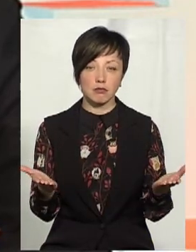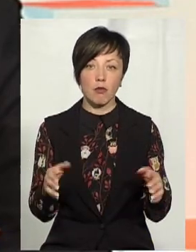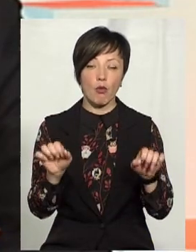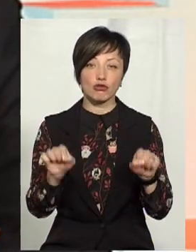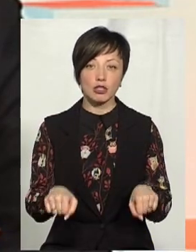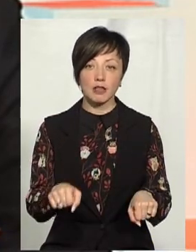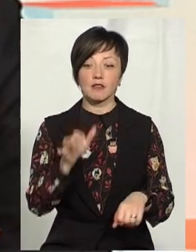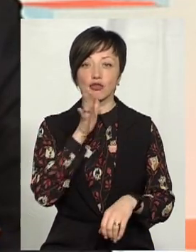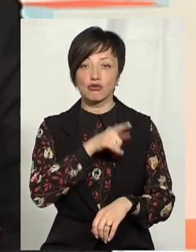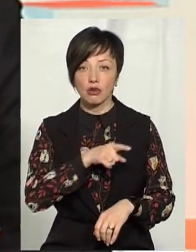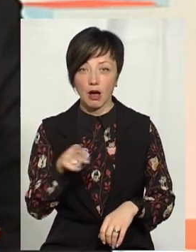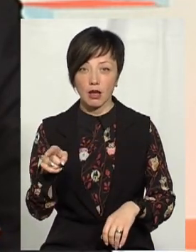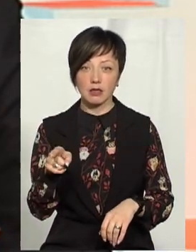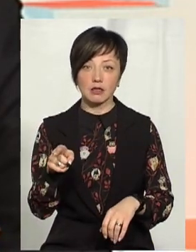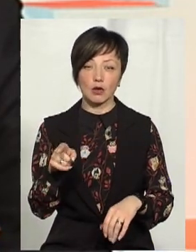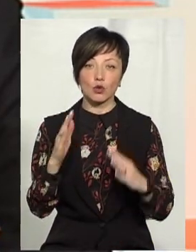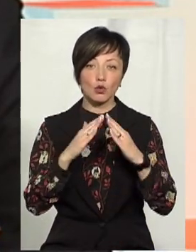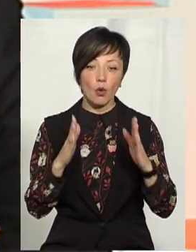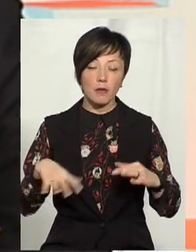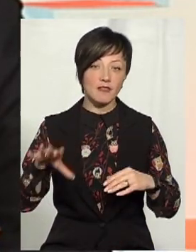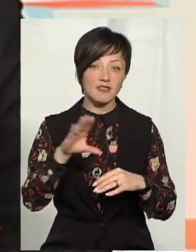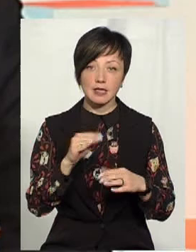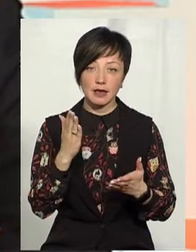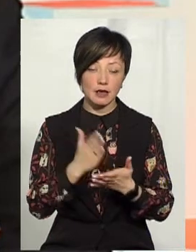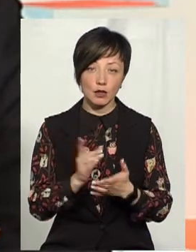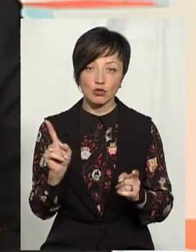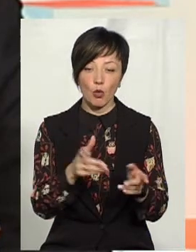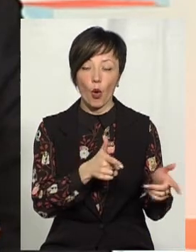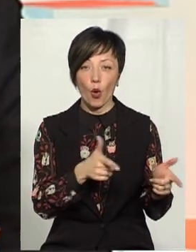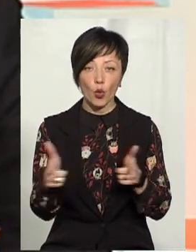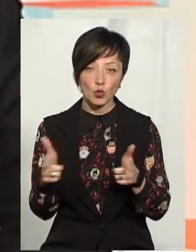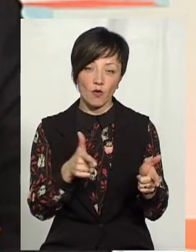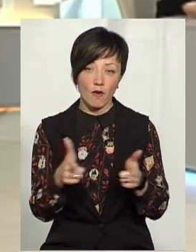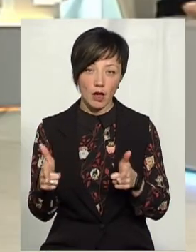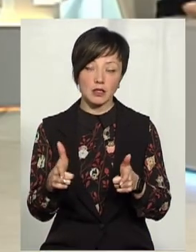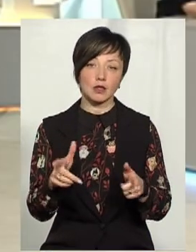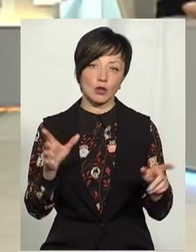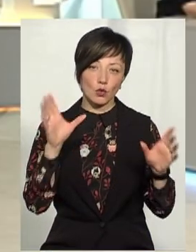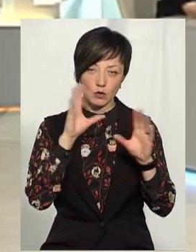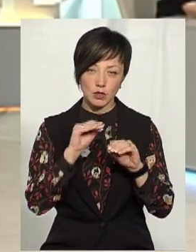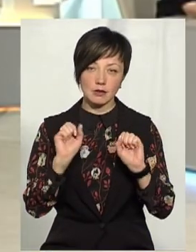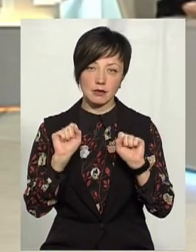можливість, час і вдома мають усі засоби для того, щоб готуватися і